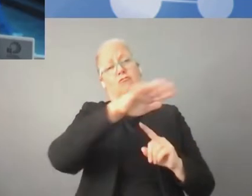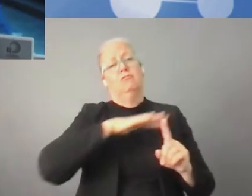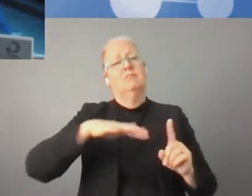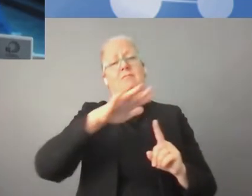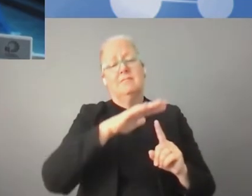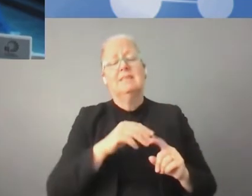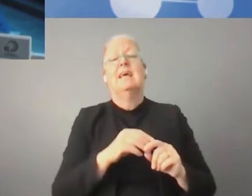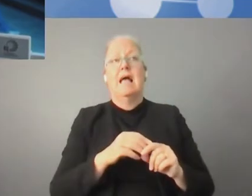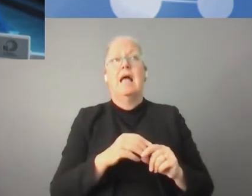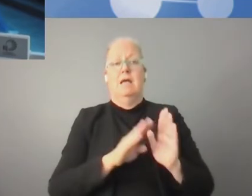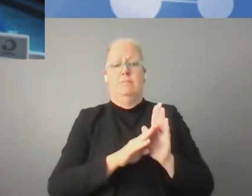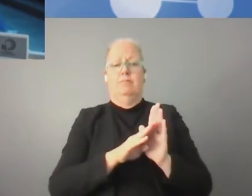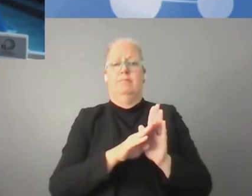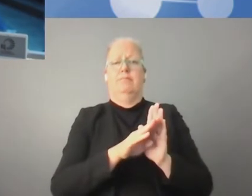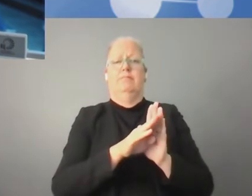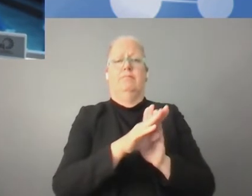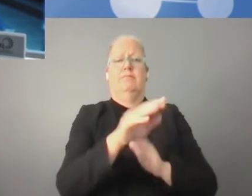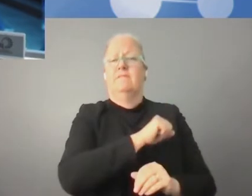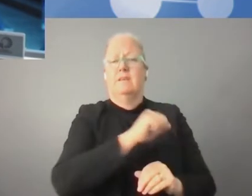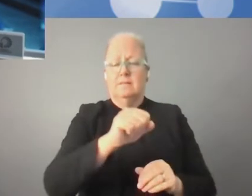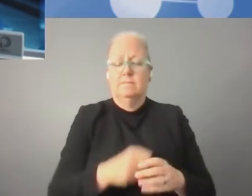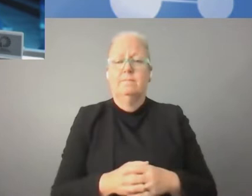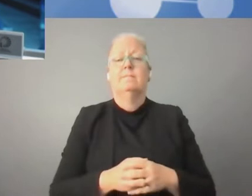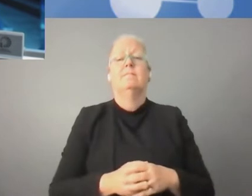数字技术，在俄罗斯